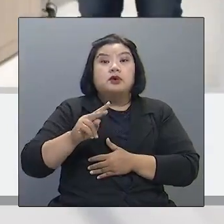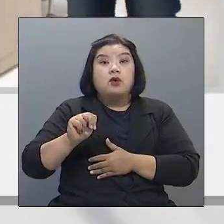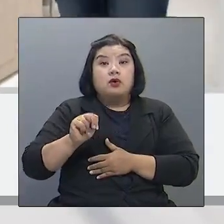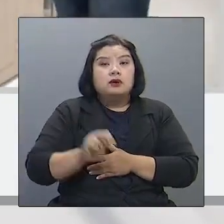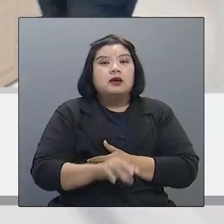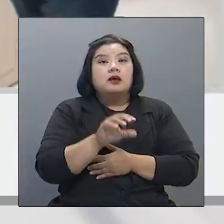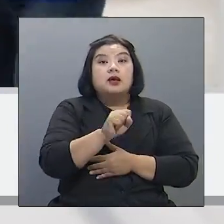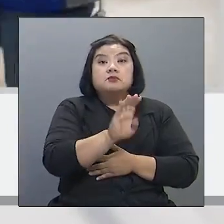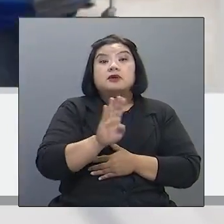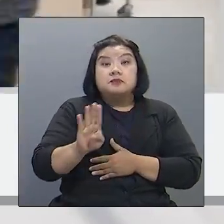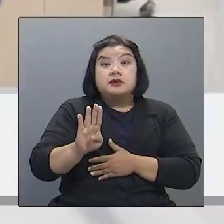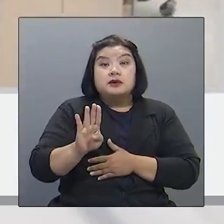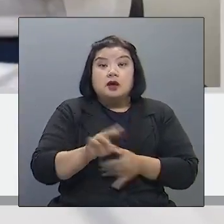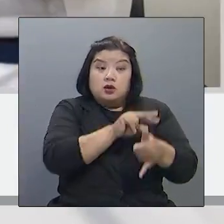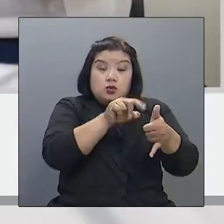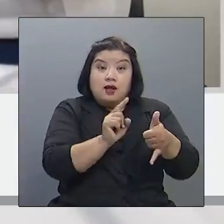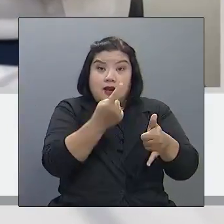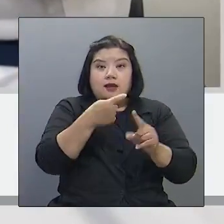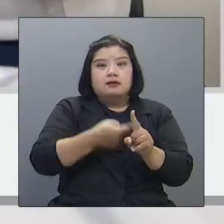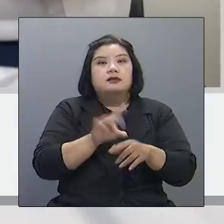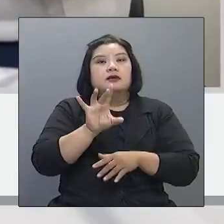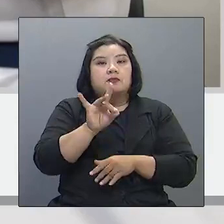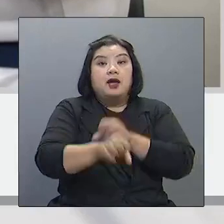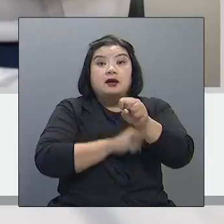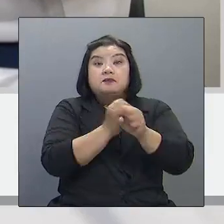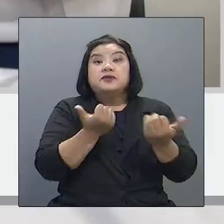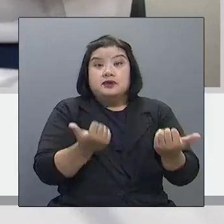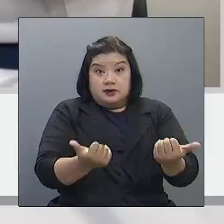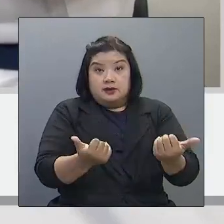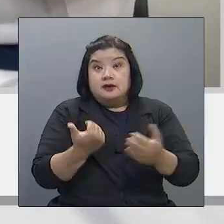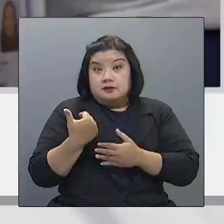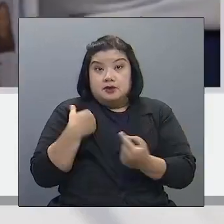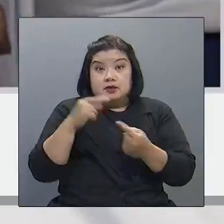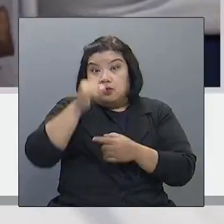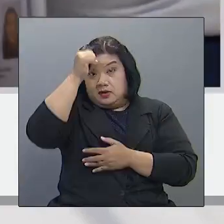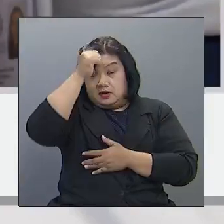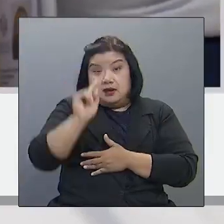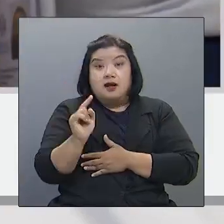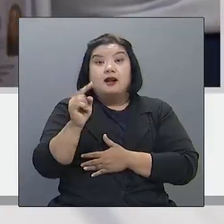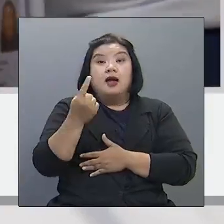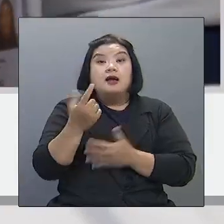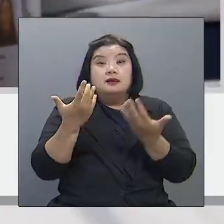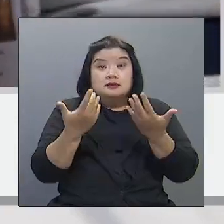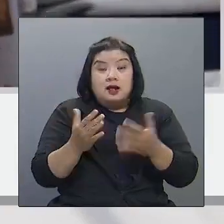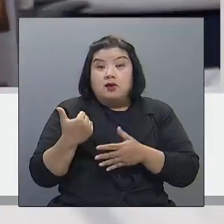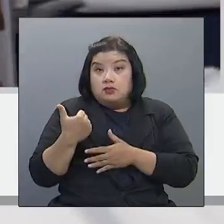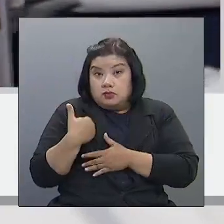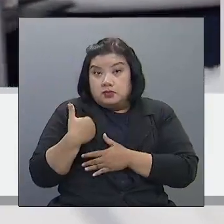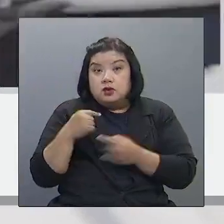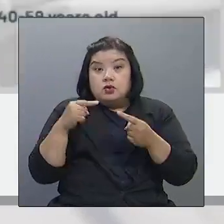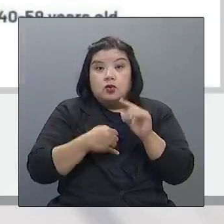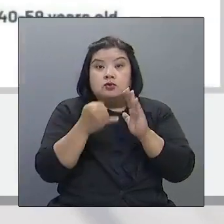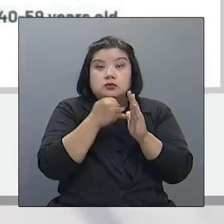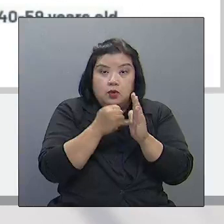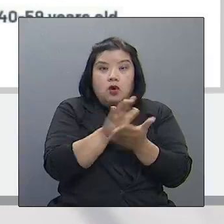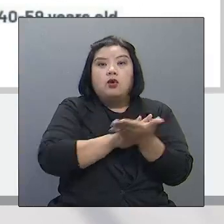XBB ตรวจพบครั้งแรกเมื่อเดือนสิงหาคมในปีนี้ค่ะตรวจพบที่อินเดียก่อนจากนั้นก็พบการระบาดใน17ประเท